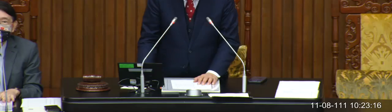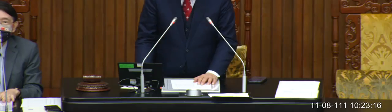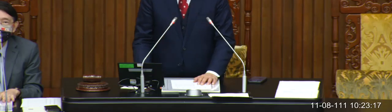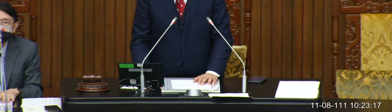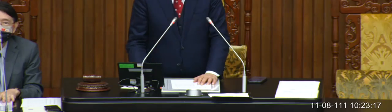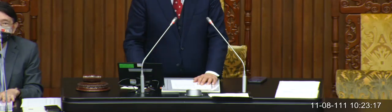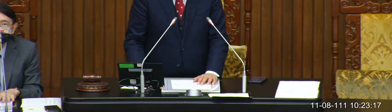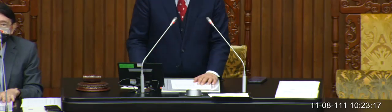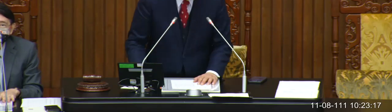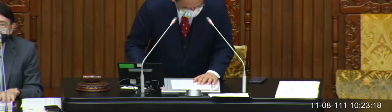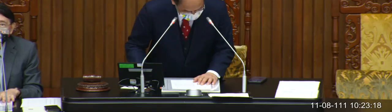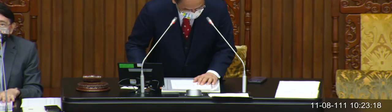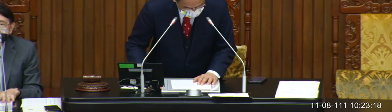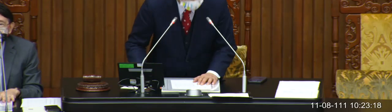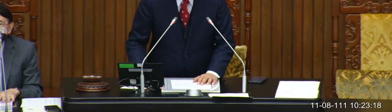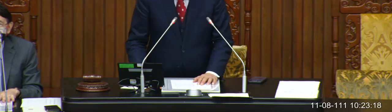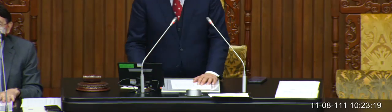行心脏时间十五分钟。